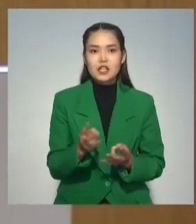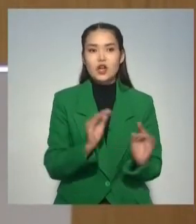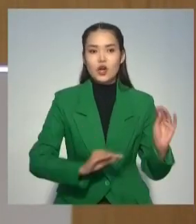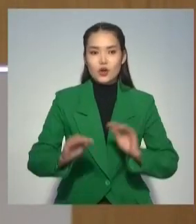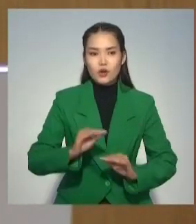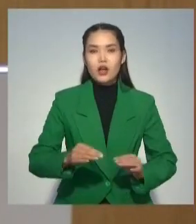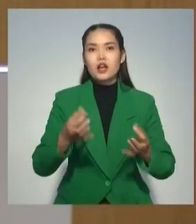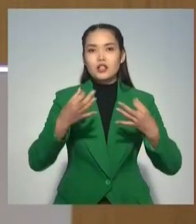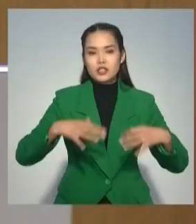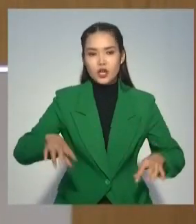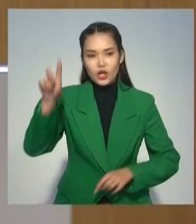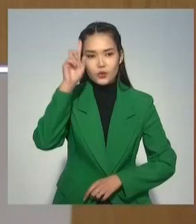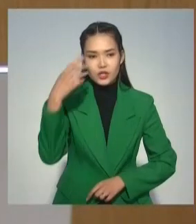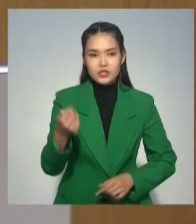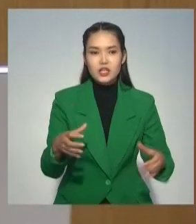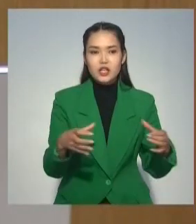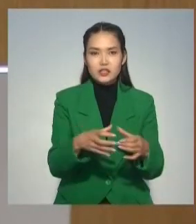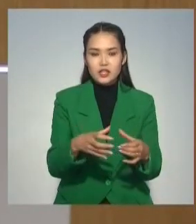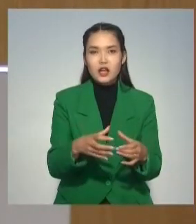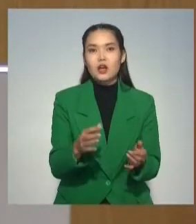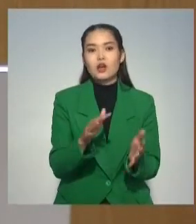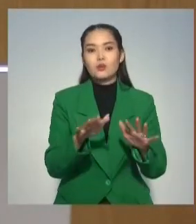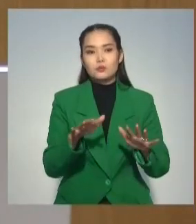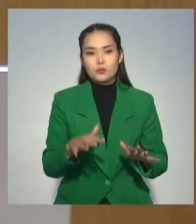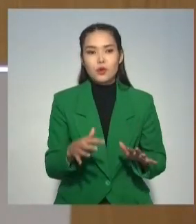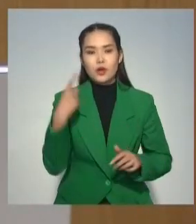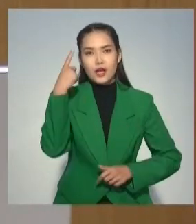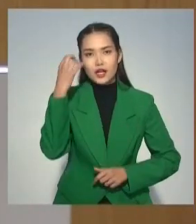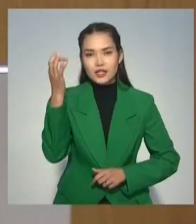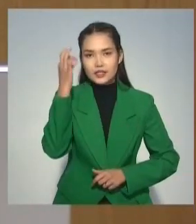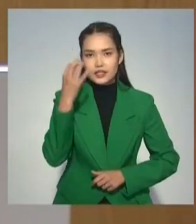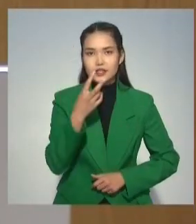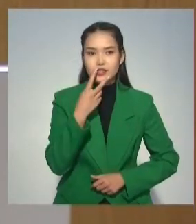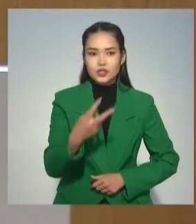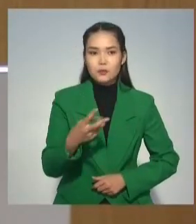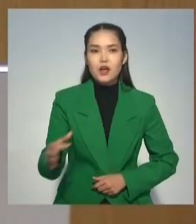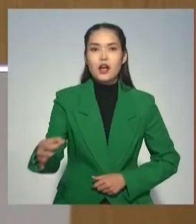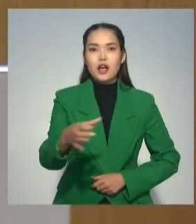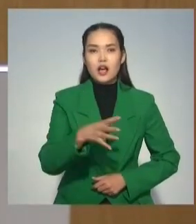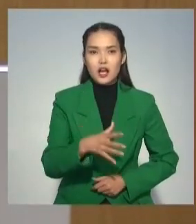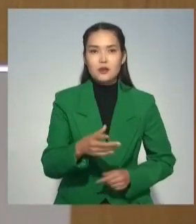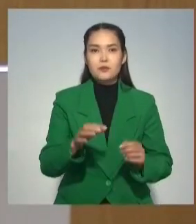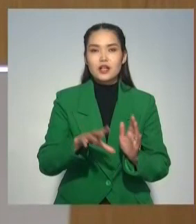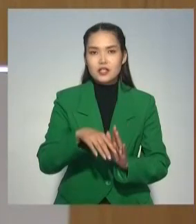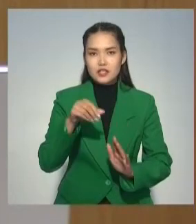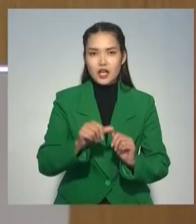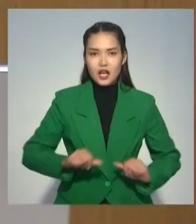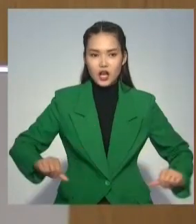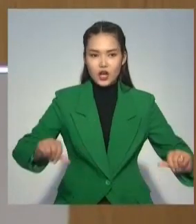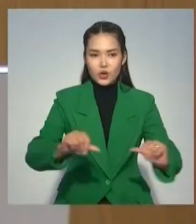саяси партиялардың тіркелген партиялық тізімдерін ескере отырып, аумақтық сайлау комиссияларының